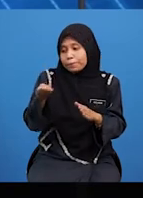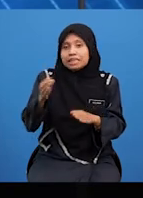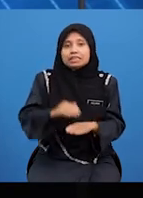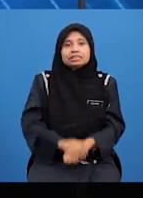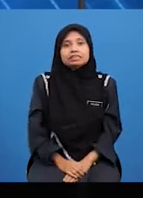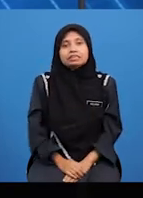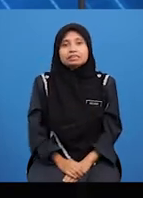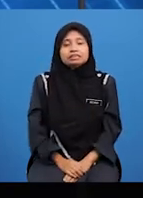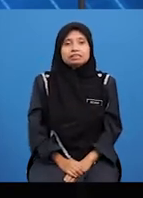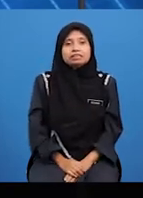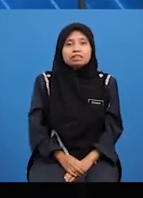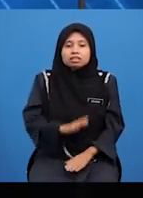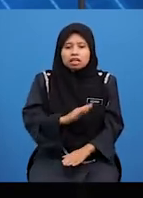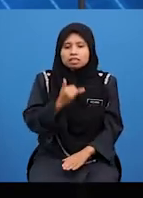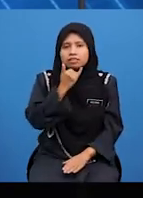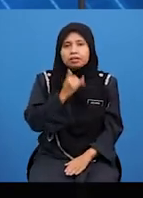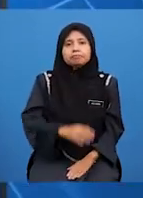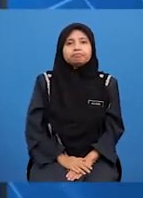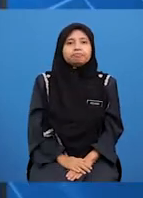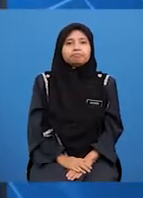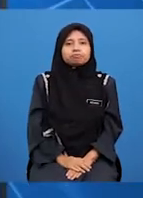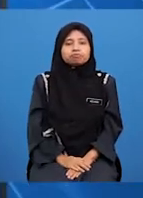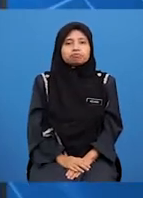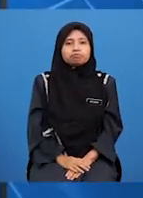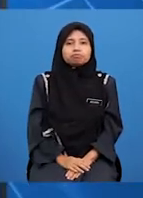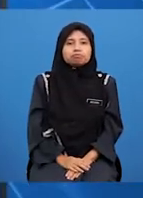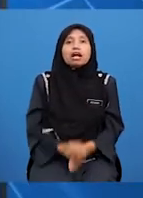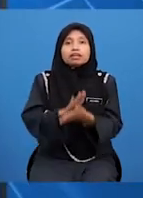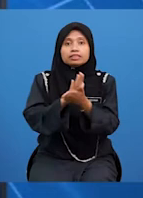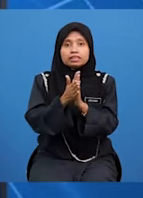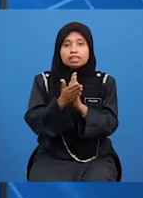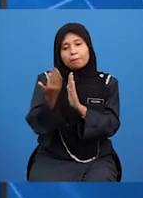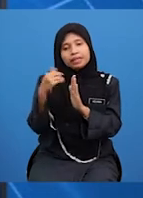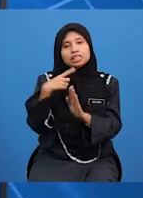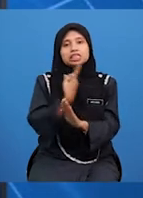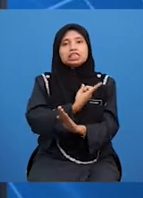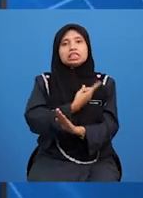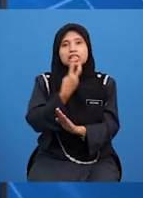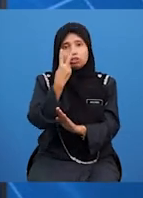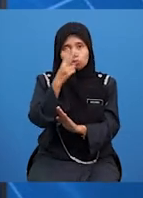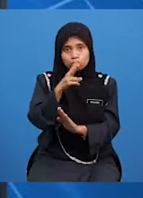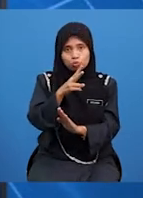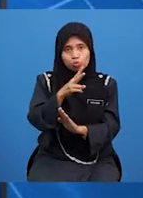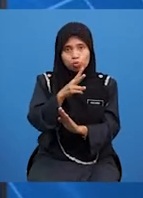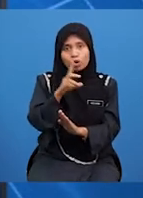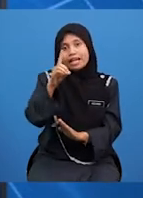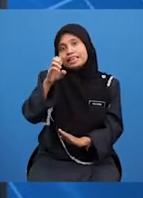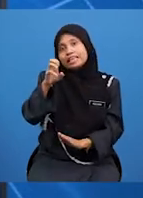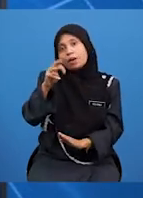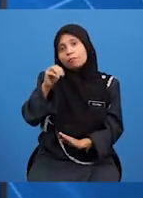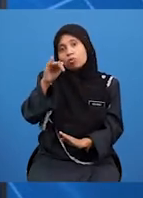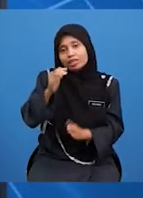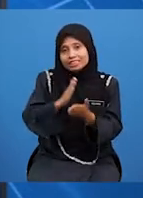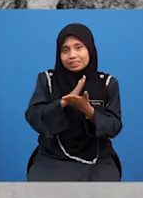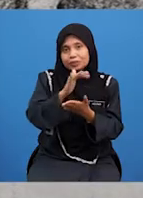ya, shading dengan rendering tu. Jangan tersilap pula. Ya, betul Cikgu Don. Jadi, jom kita lihat seterusnya demonstrasi